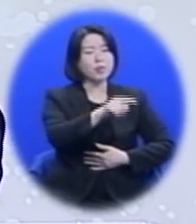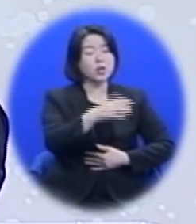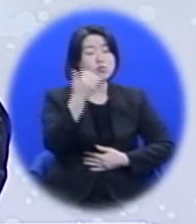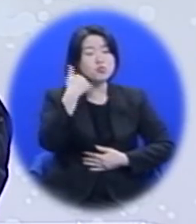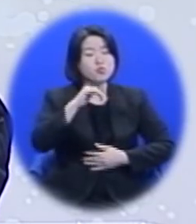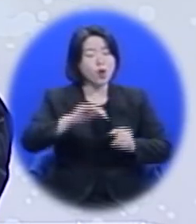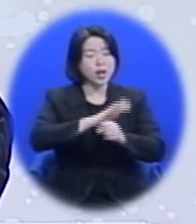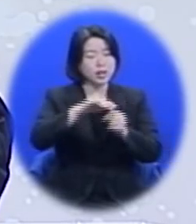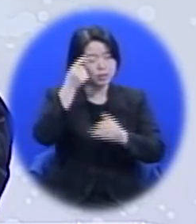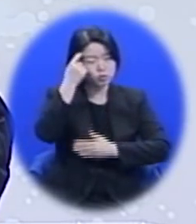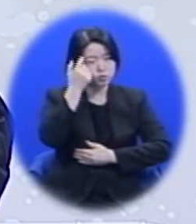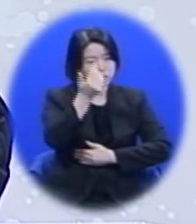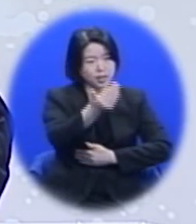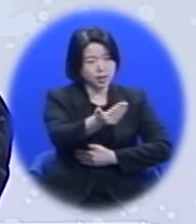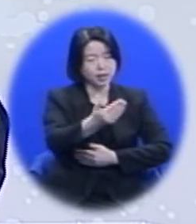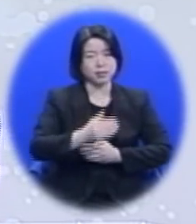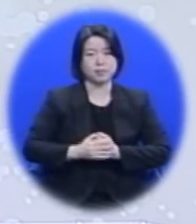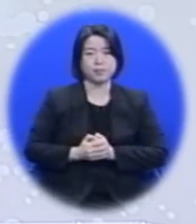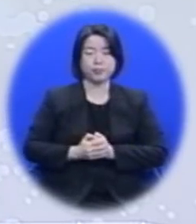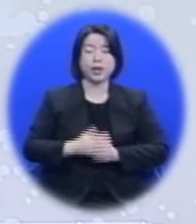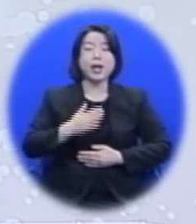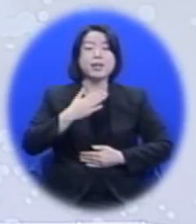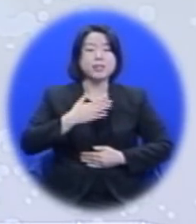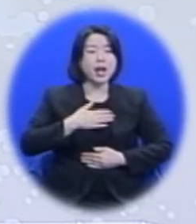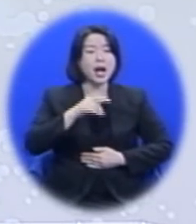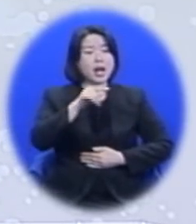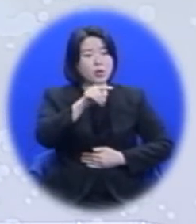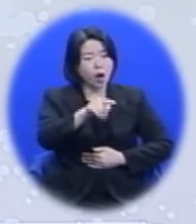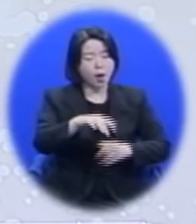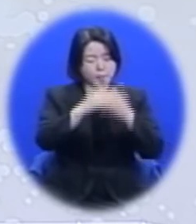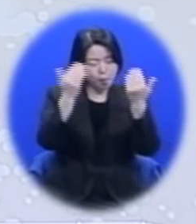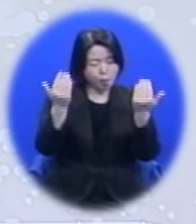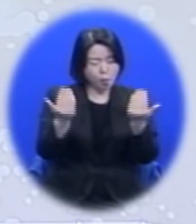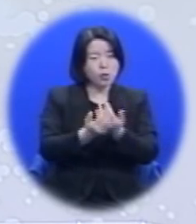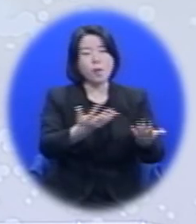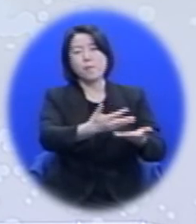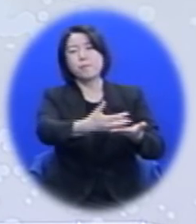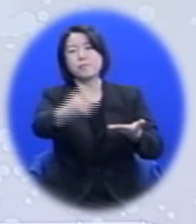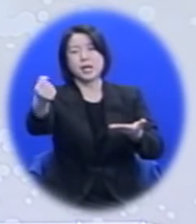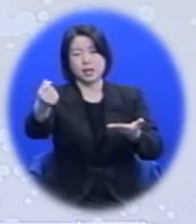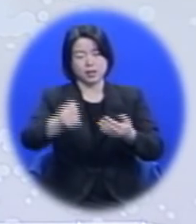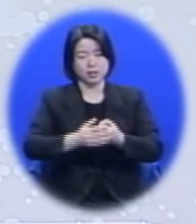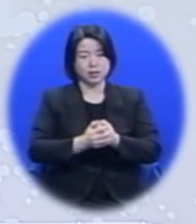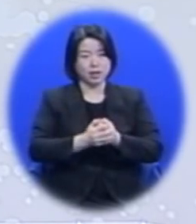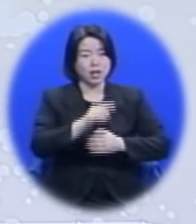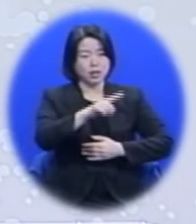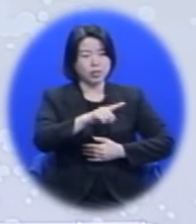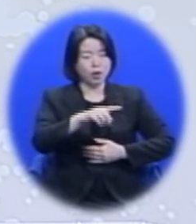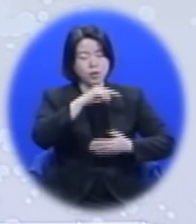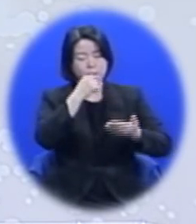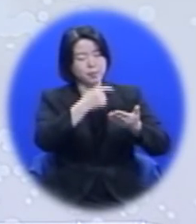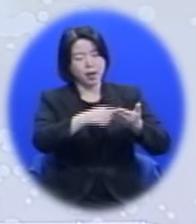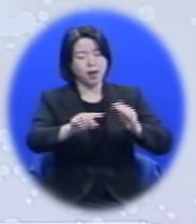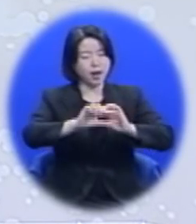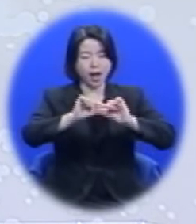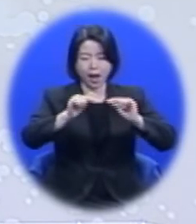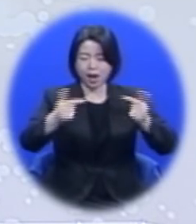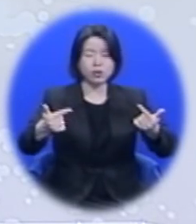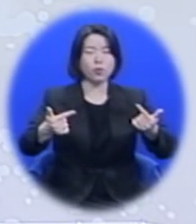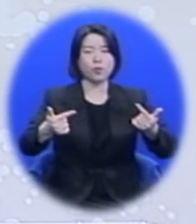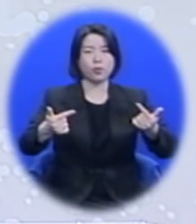사랑해 주겠느냐? 내가 네게서 너의 모든 것을 가져감은 너를 해롭게 하려는 것이